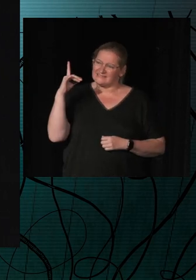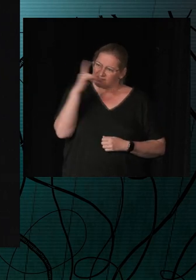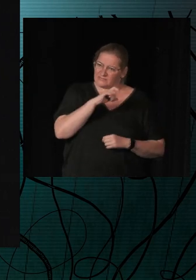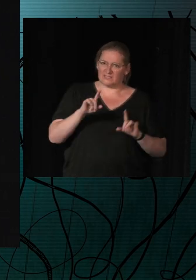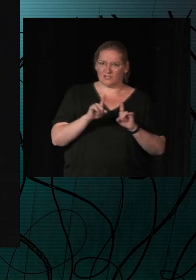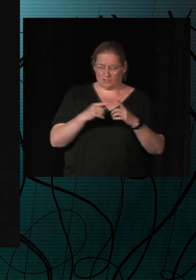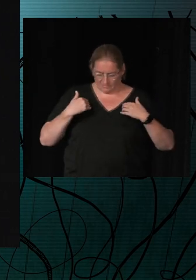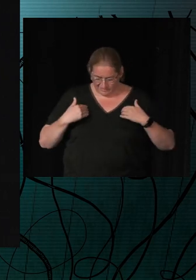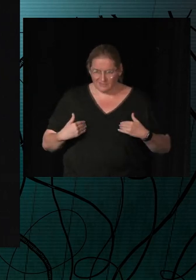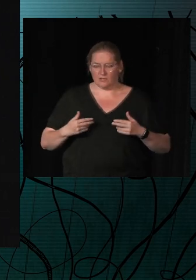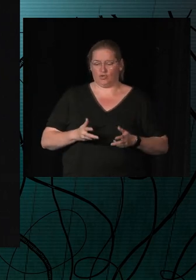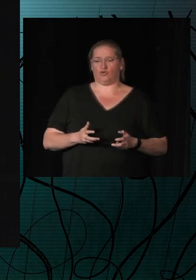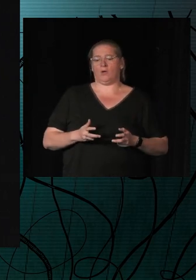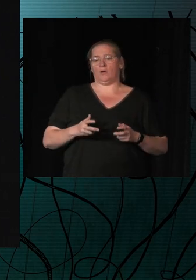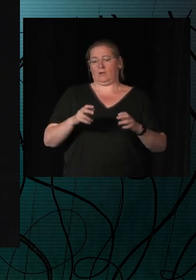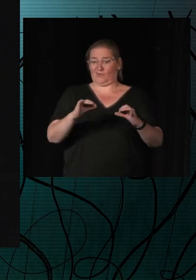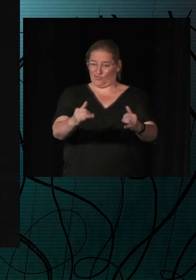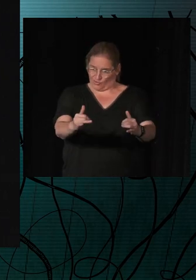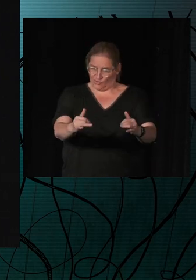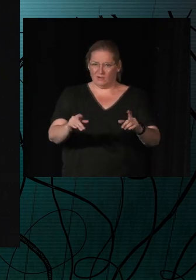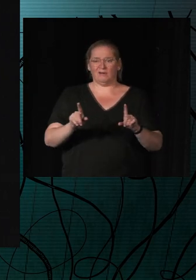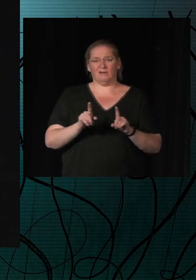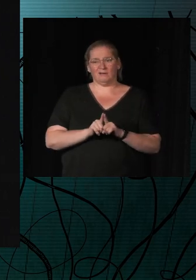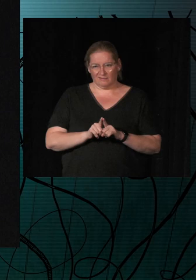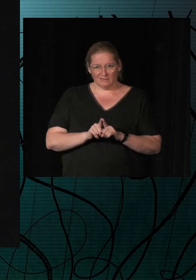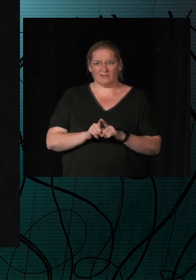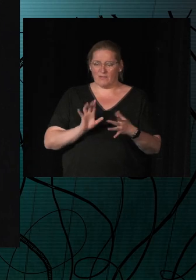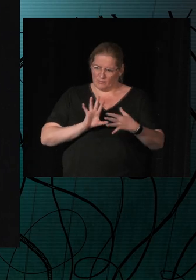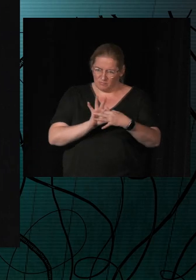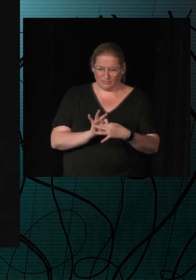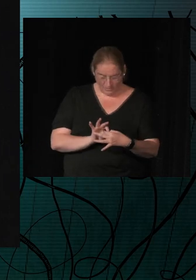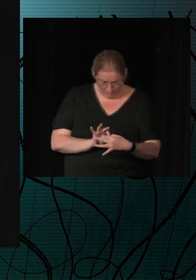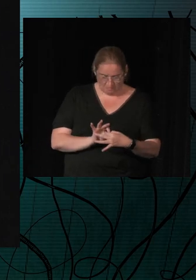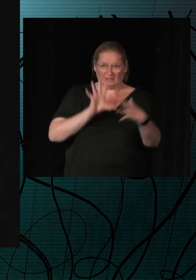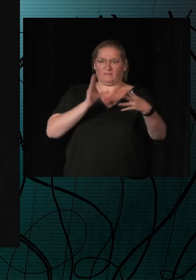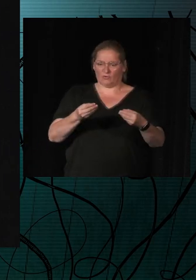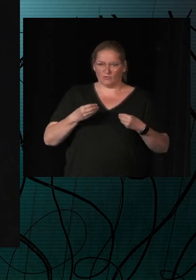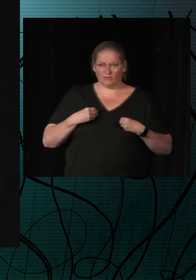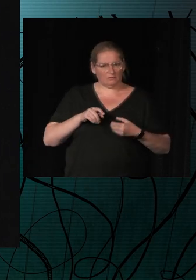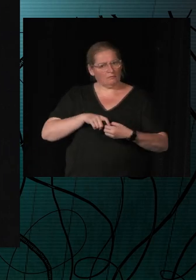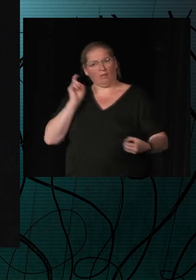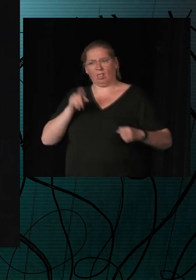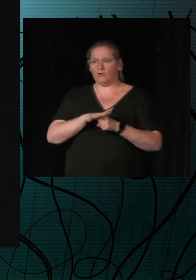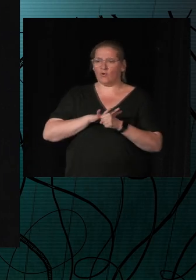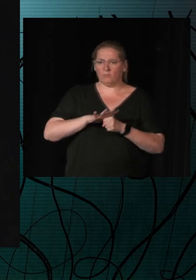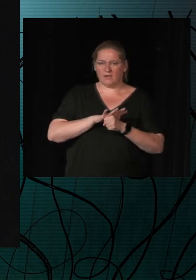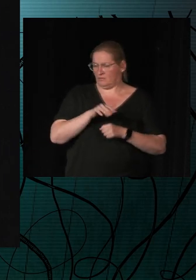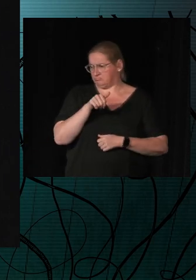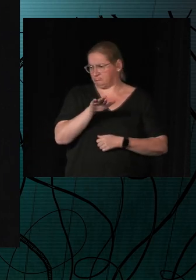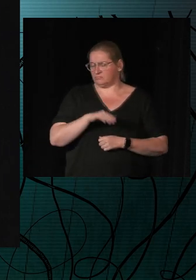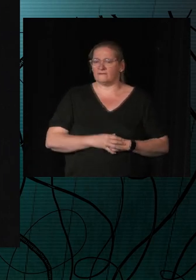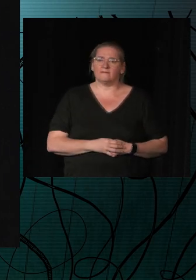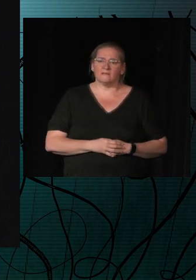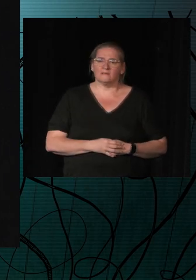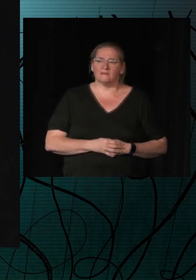fait avec le joueur qui soit pas au moment où il est rompu qui met pas tout en morceau en fait et il faut que peut-être dès le départ le projet se vendre